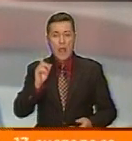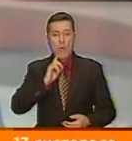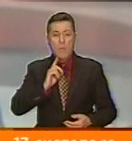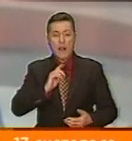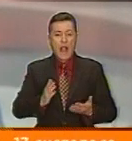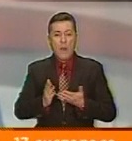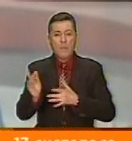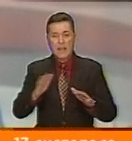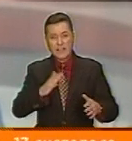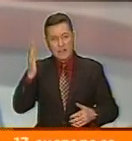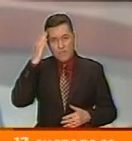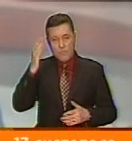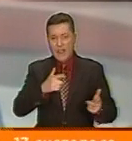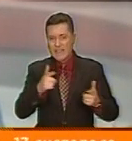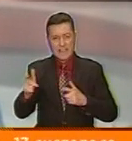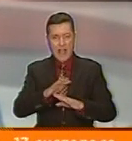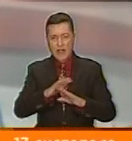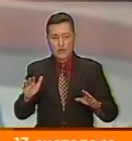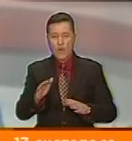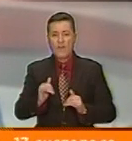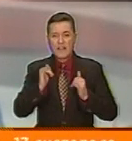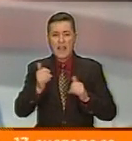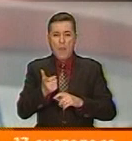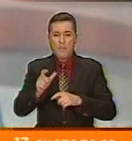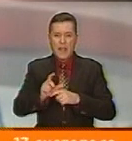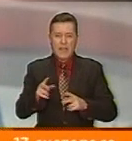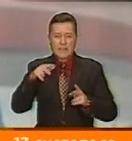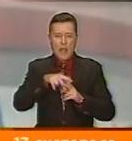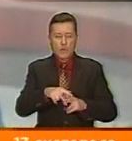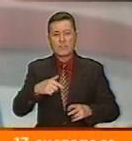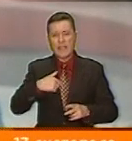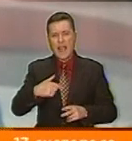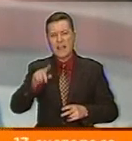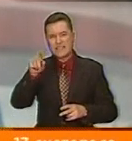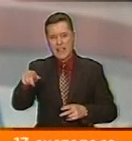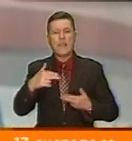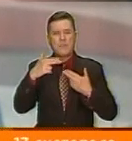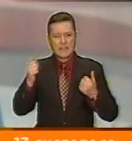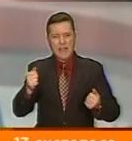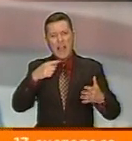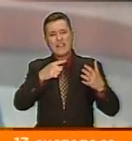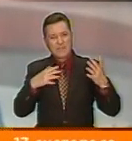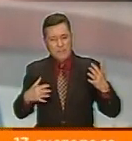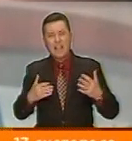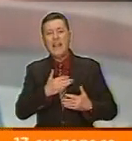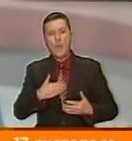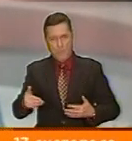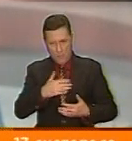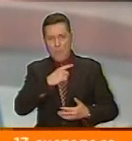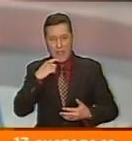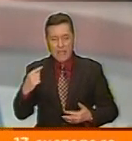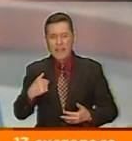умы не готовы для перезагрузки Я за них признаюсь сбили мы я